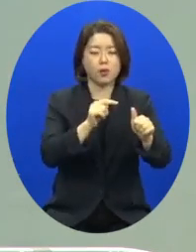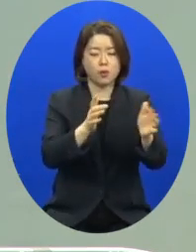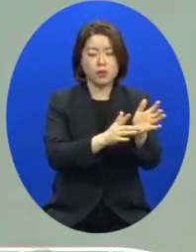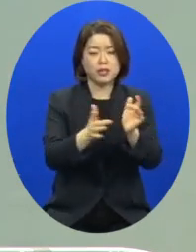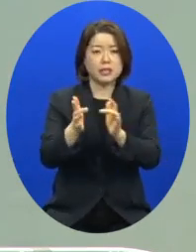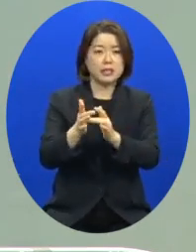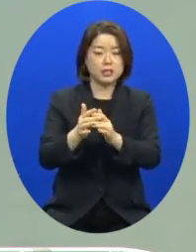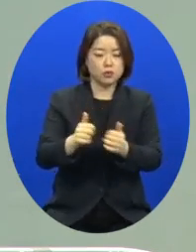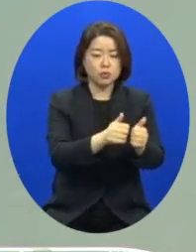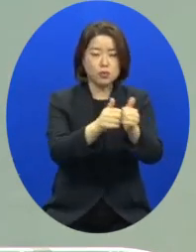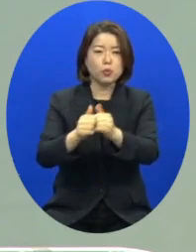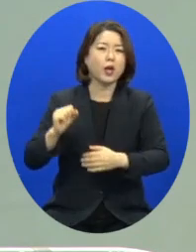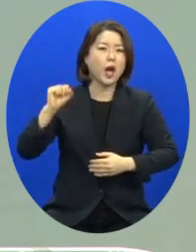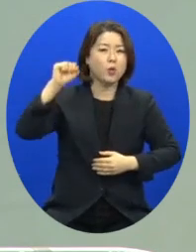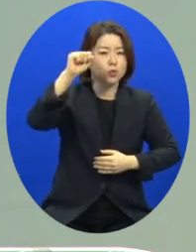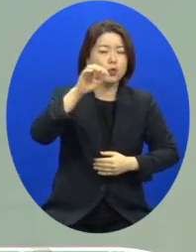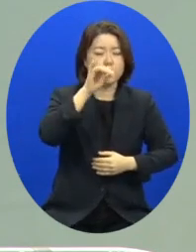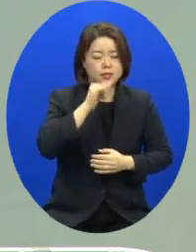운동을 하고 있는 것입니다.